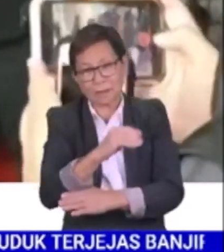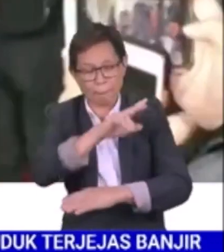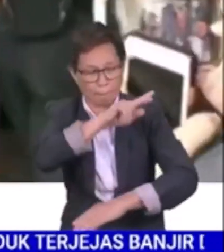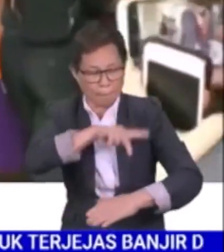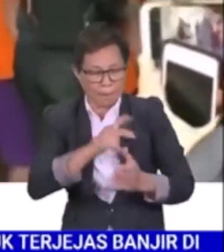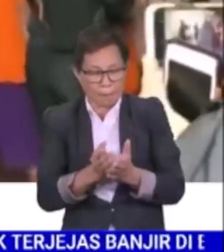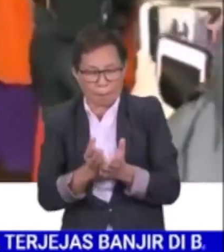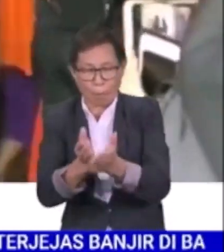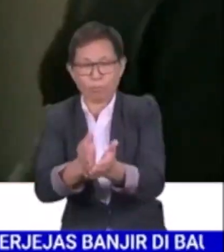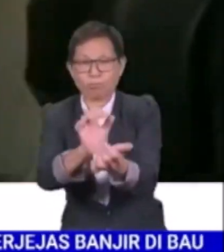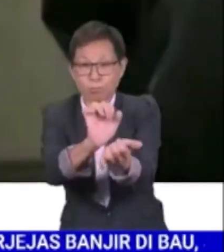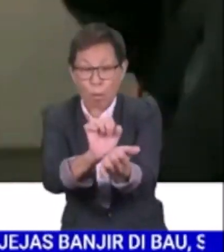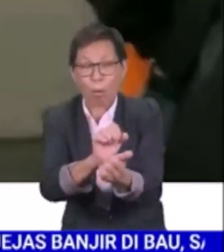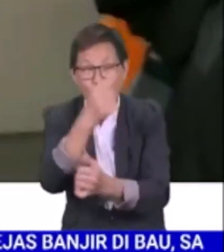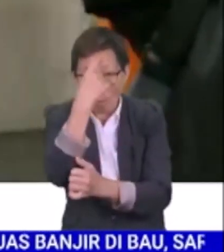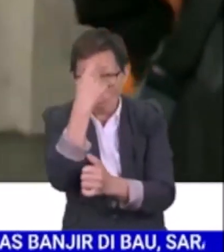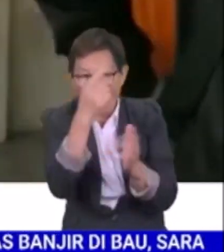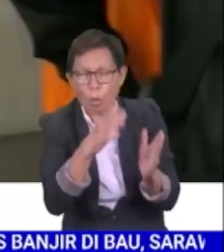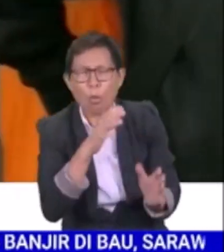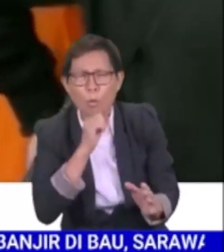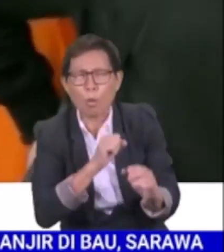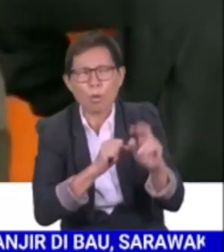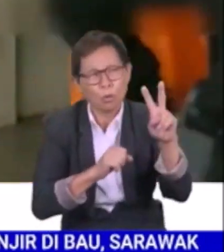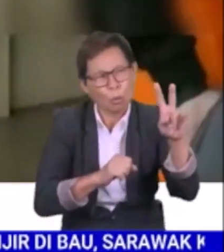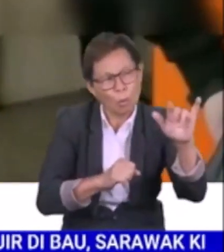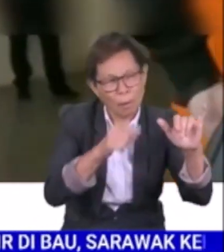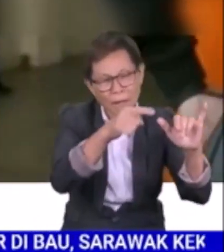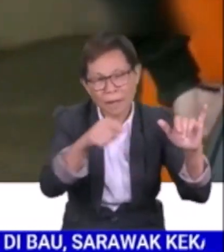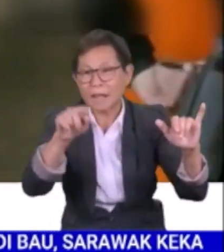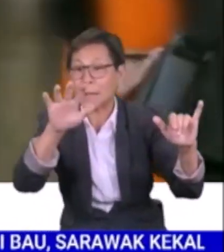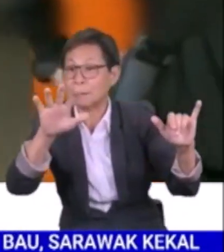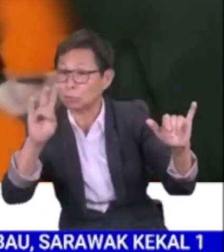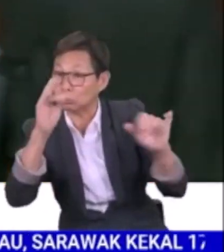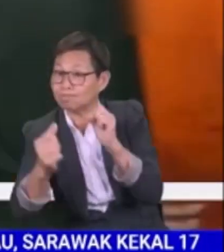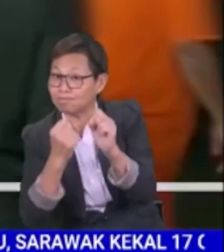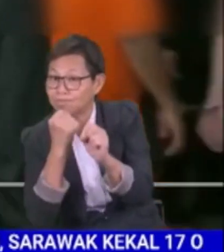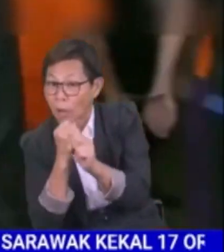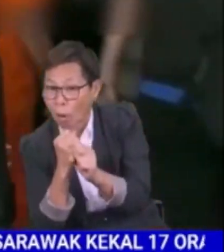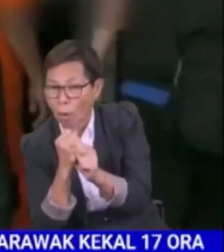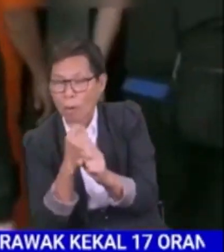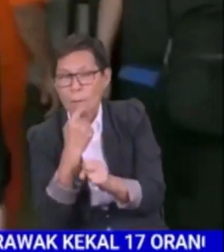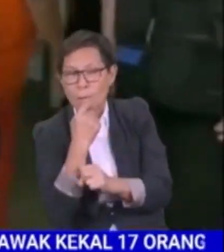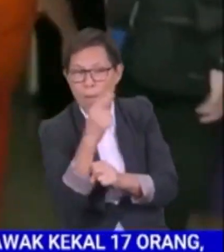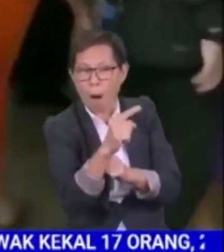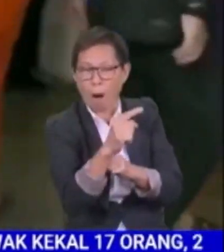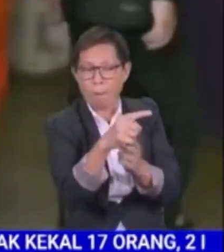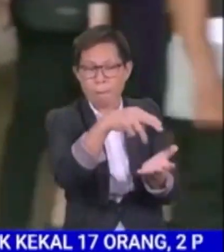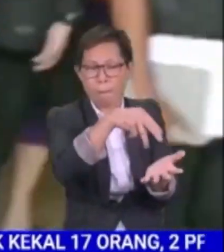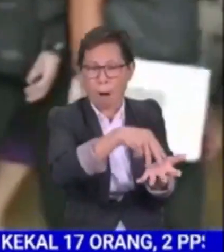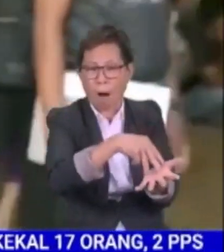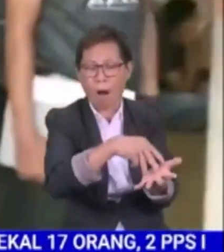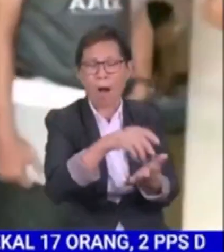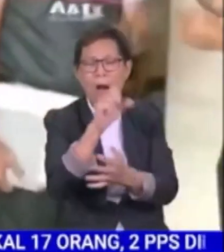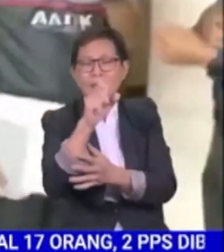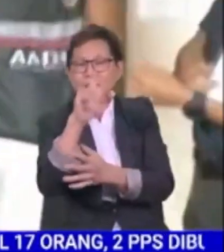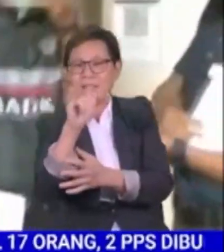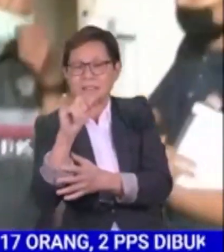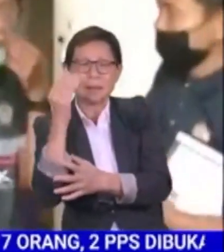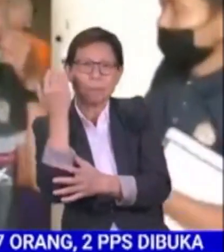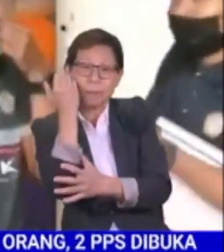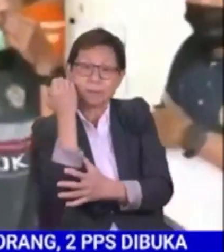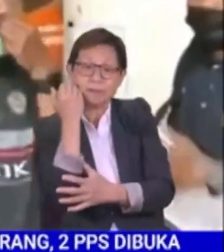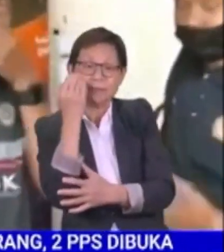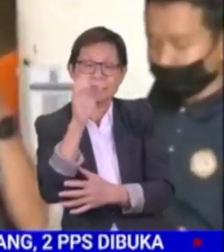pemilik Boy suspek berusia 26 hingga 57 Tahun perintah Arema dikeluarkan magister Siti Nur Hidayah Muhammad